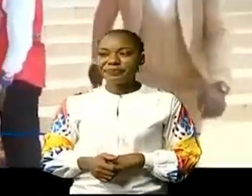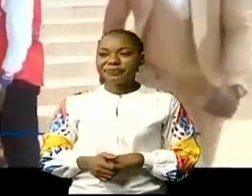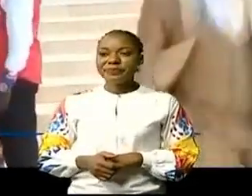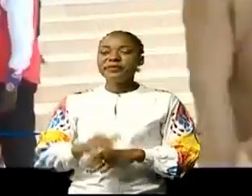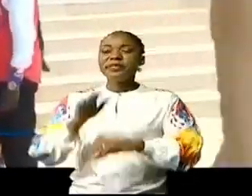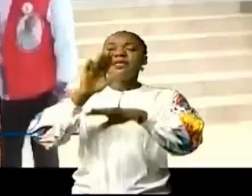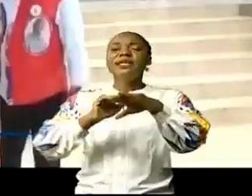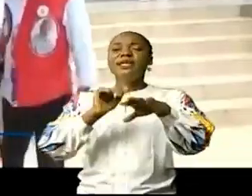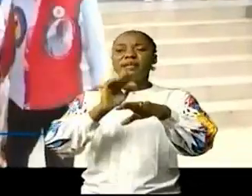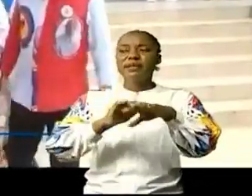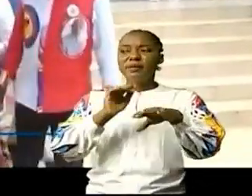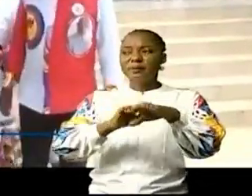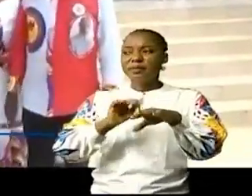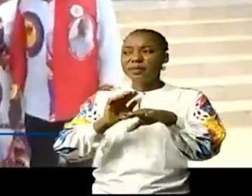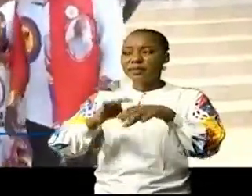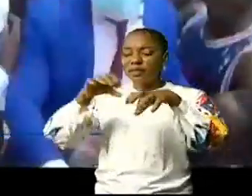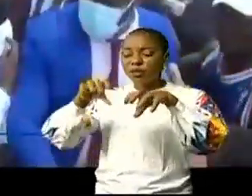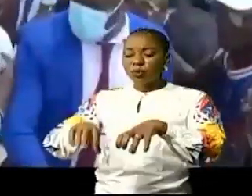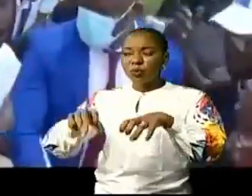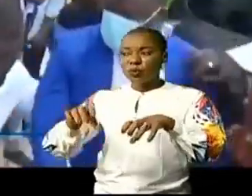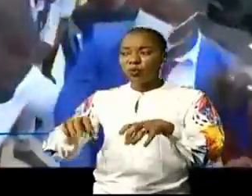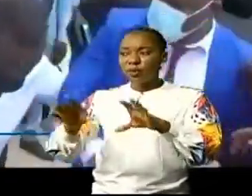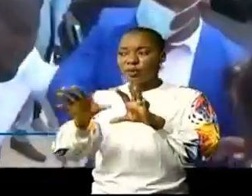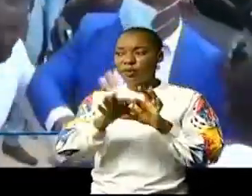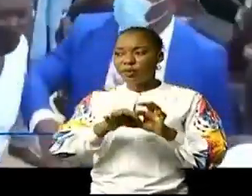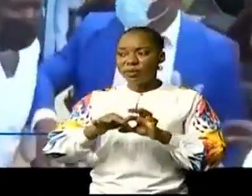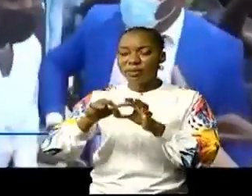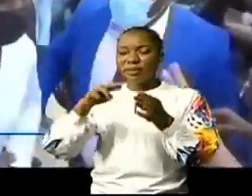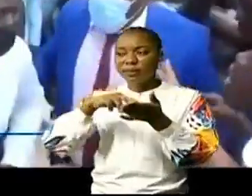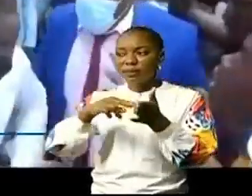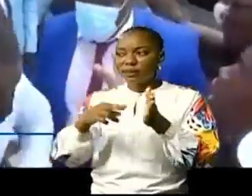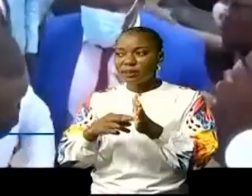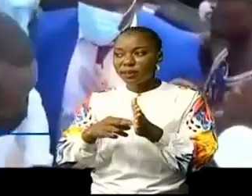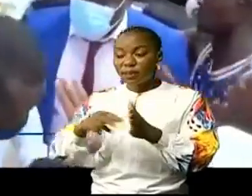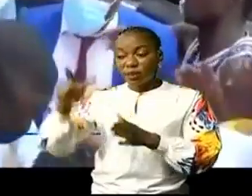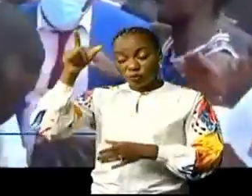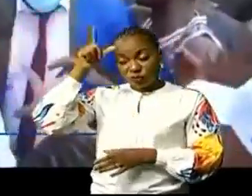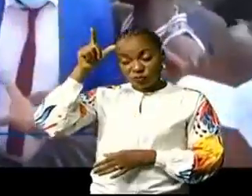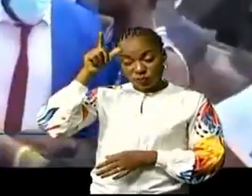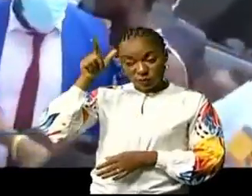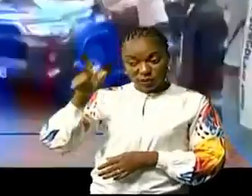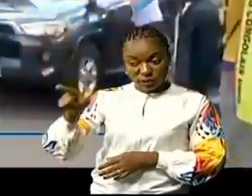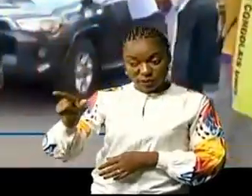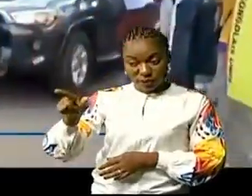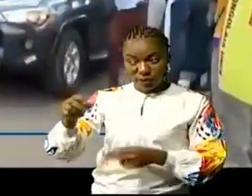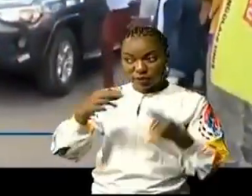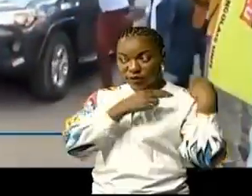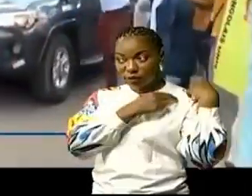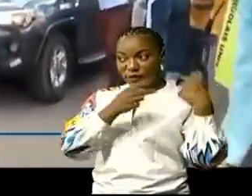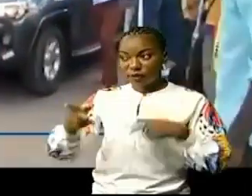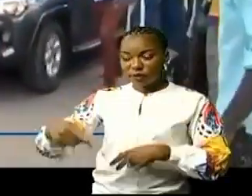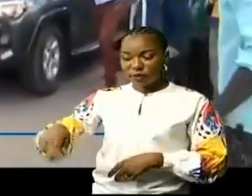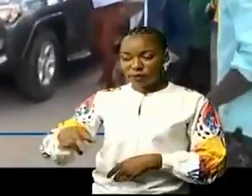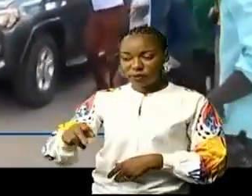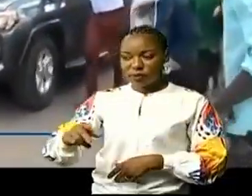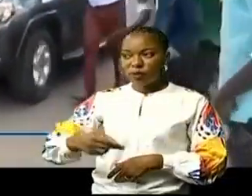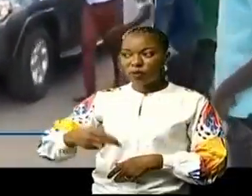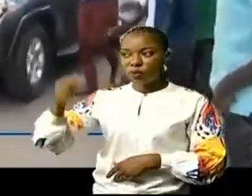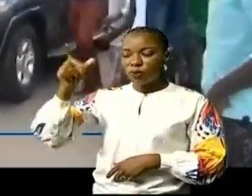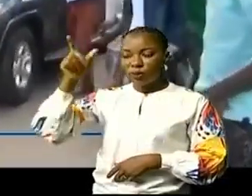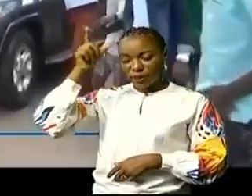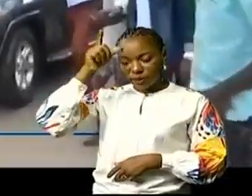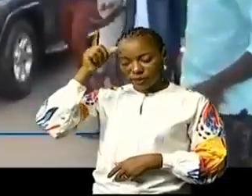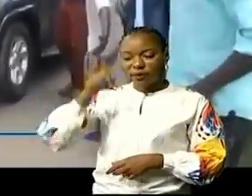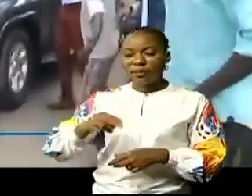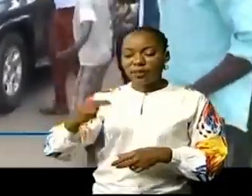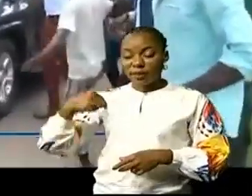L'appel du mouvement des Congolais unis a trouvé un écho favorable à Lubumbashi, chef-lieu de la province du Haut-Katanga. Les